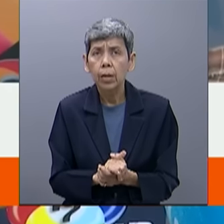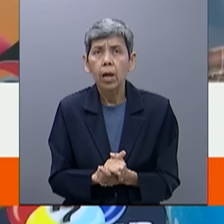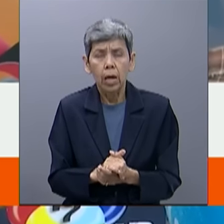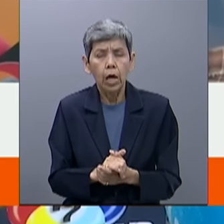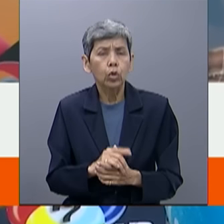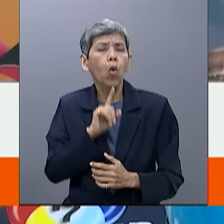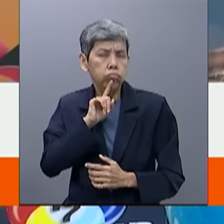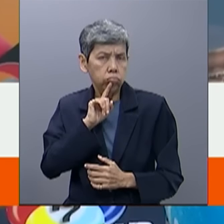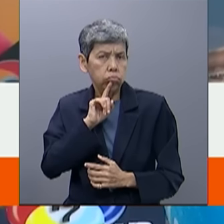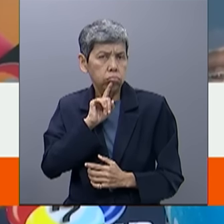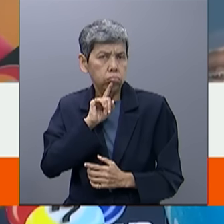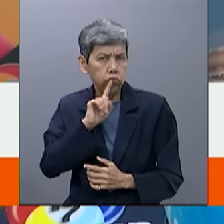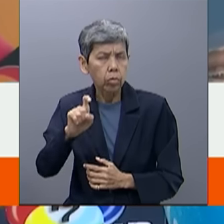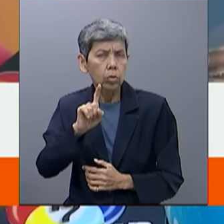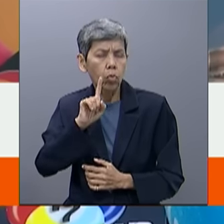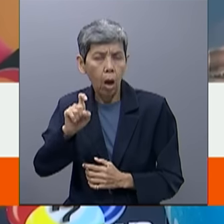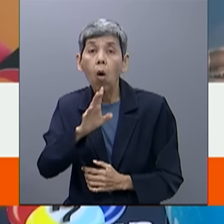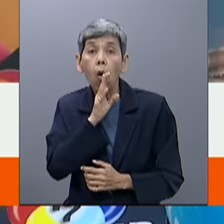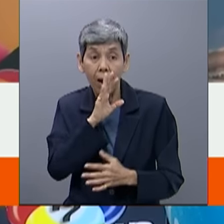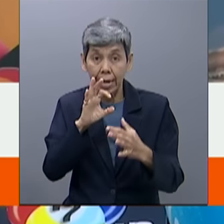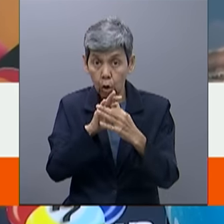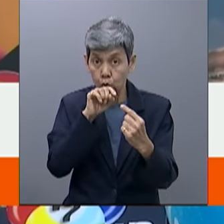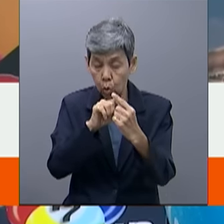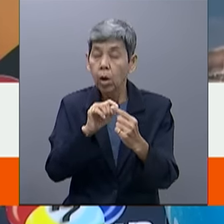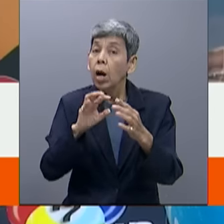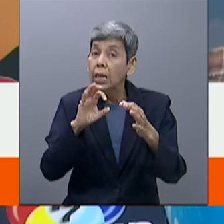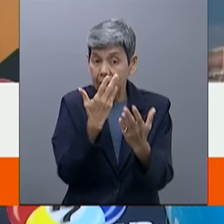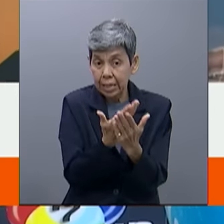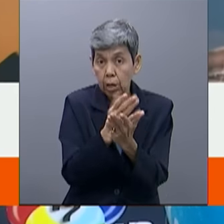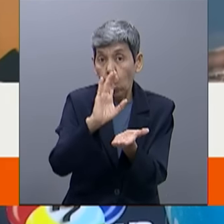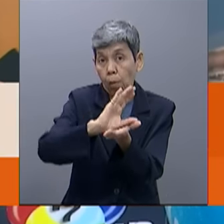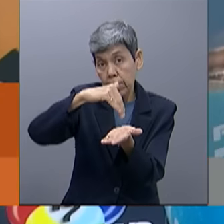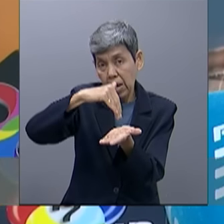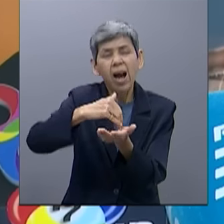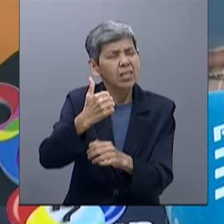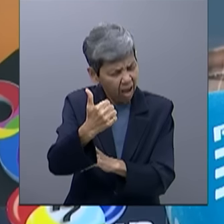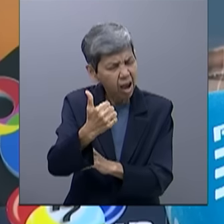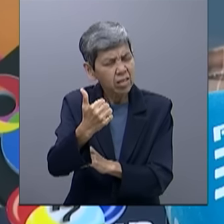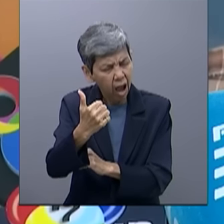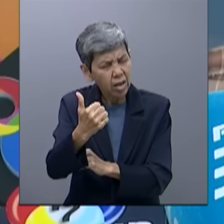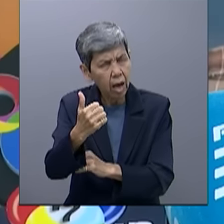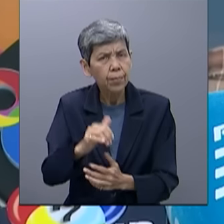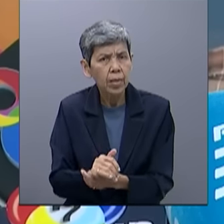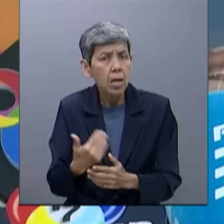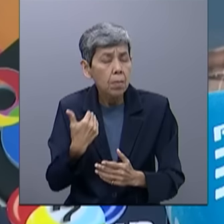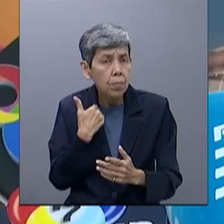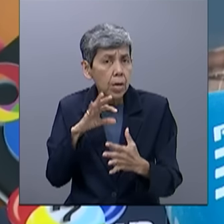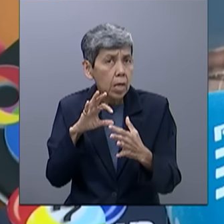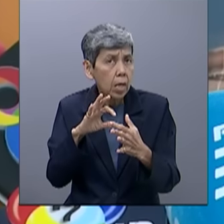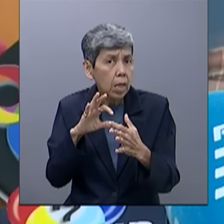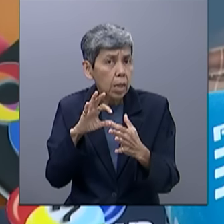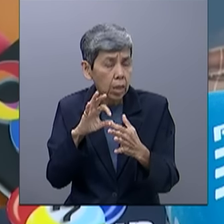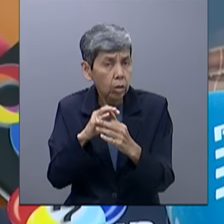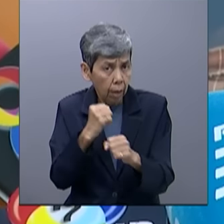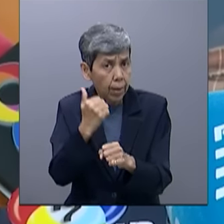ันนี้ต้องถามมันเข้าถ้ามันเข้าเกณฑ์ที่จะใช้งบกลางได้ก็ใช้ได้ แต่ดิจิทัลนี่ถือว่าเป็นเรื่องที่ใช้งบกลางได้ไ